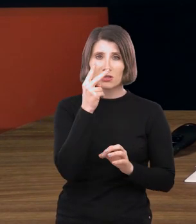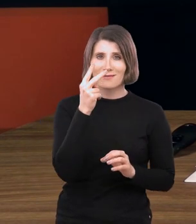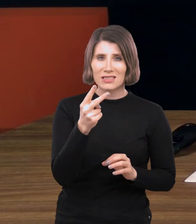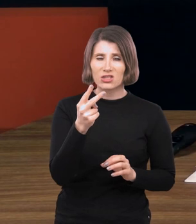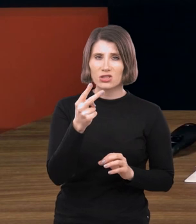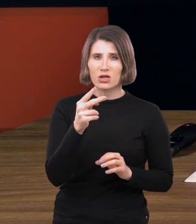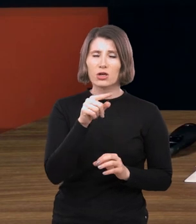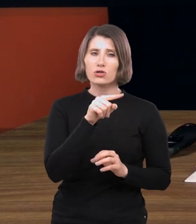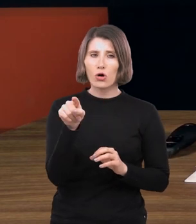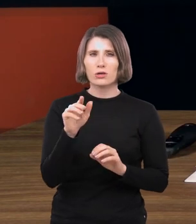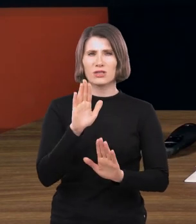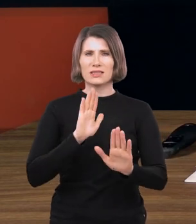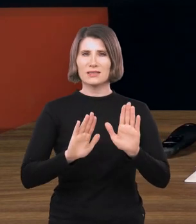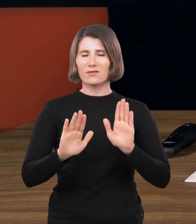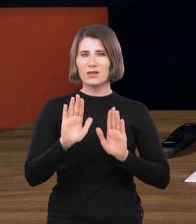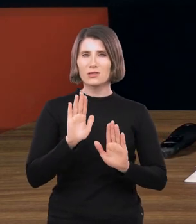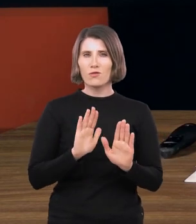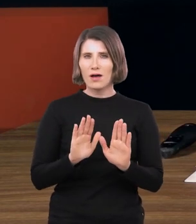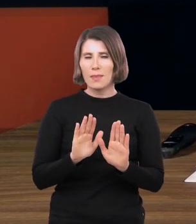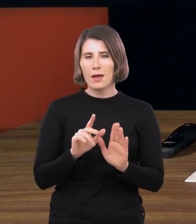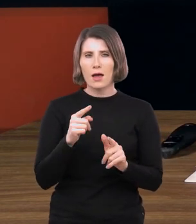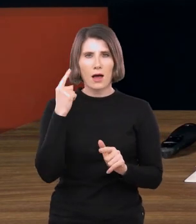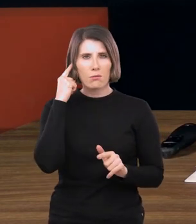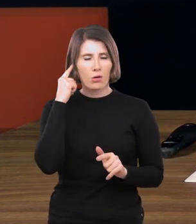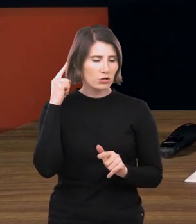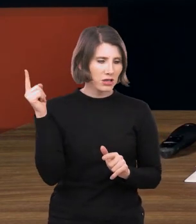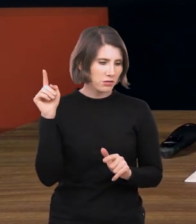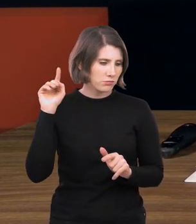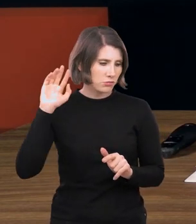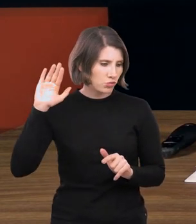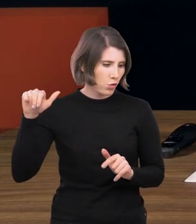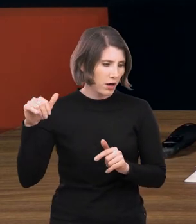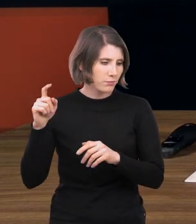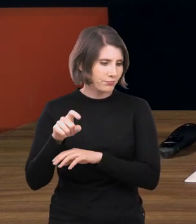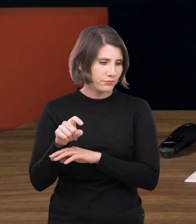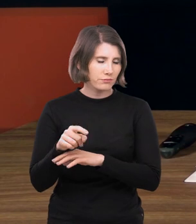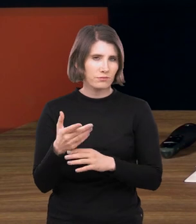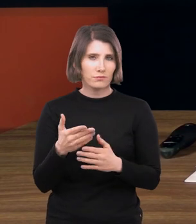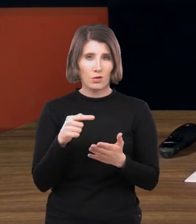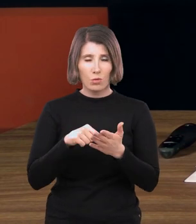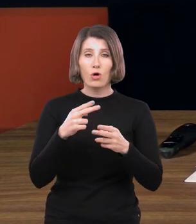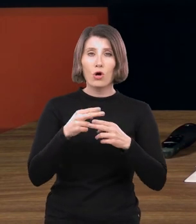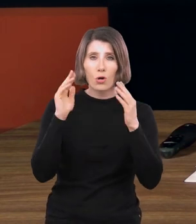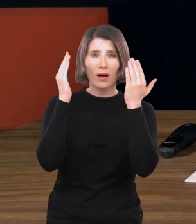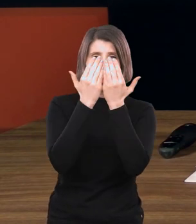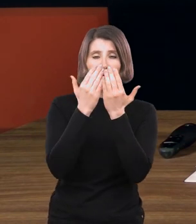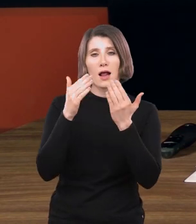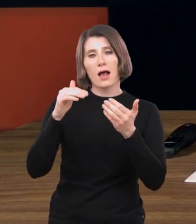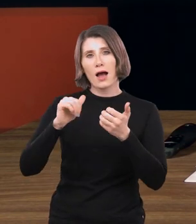czy jego wycofanie, czy jego niesłuchanie wynika właśnie z cech autystycznych, czy to jest problem innej natury.